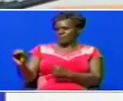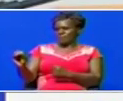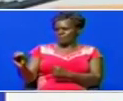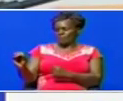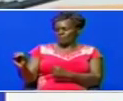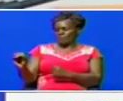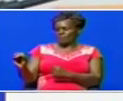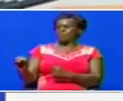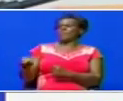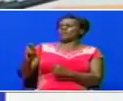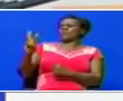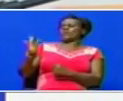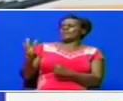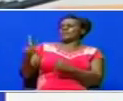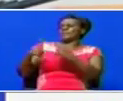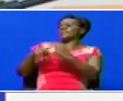Michael Wainaina,